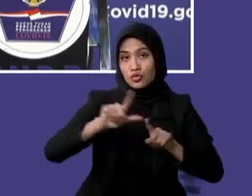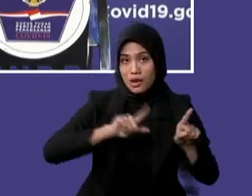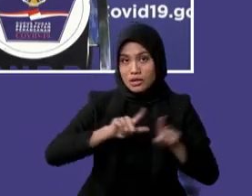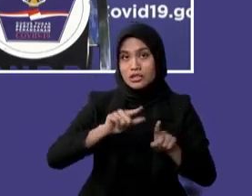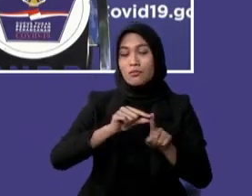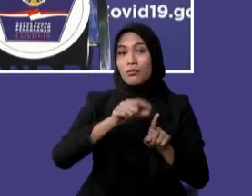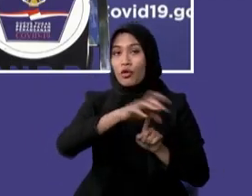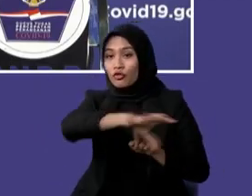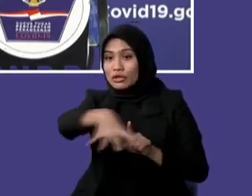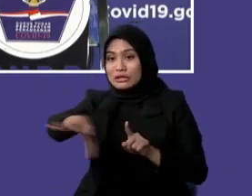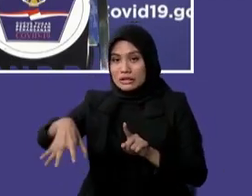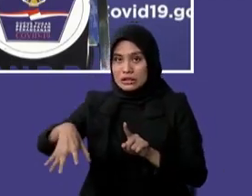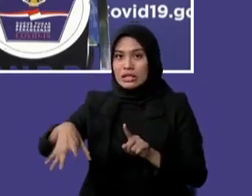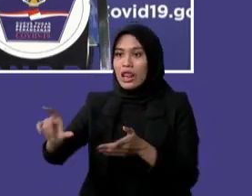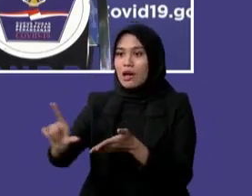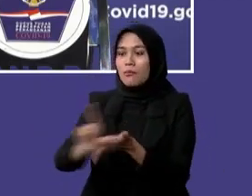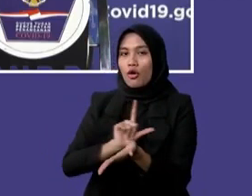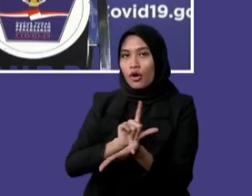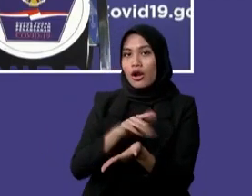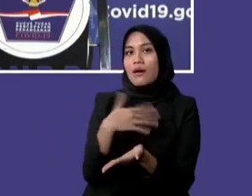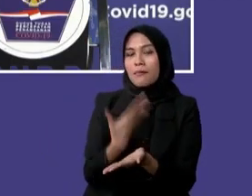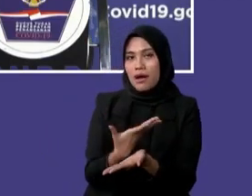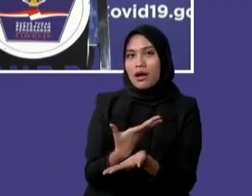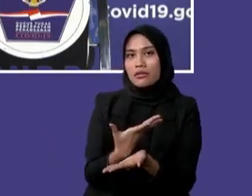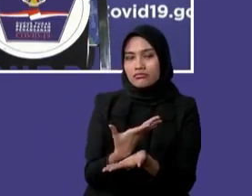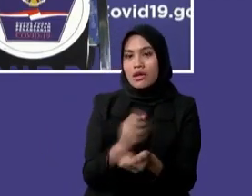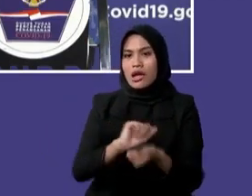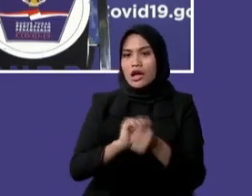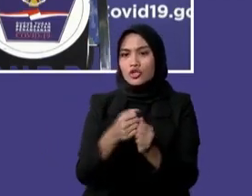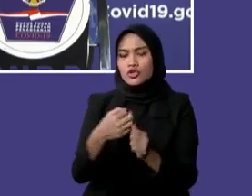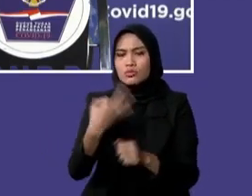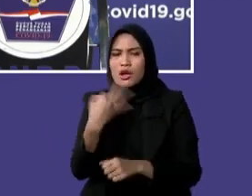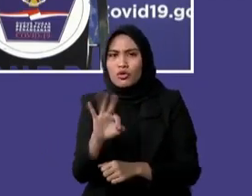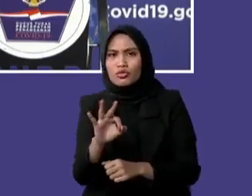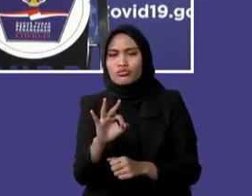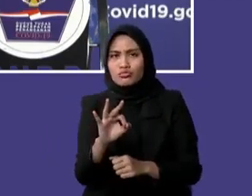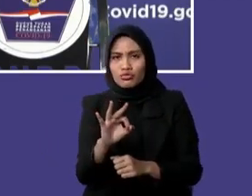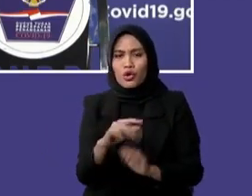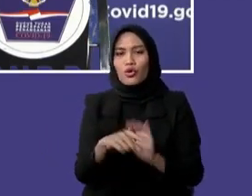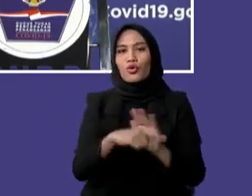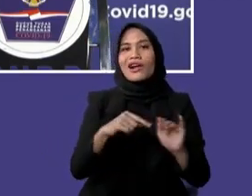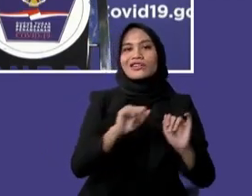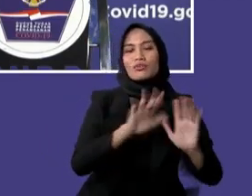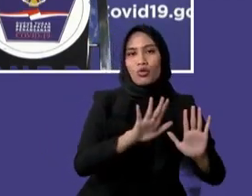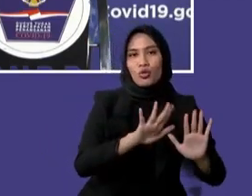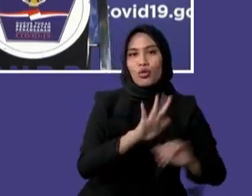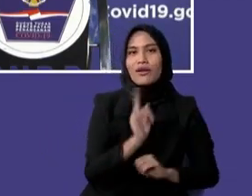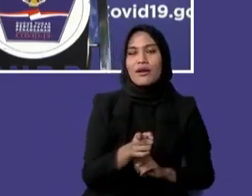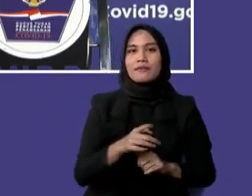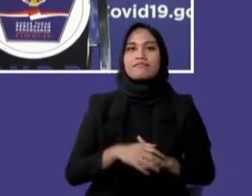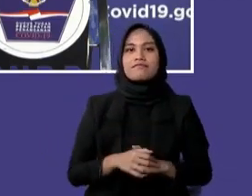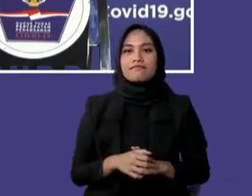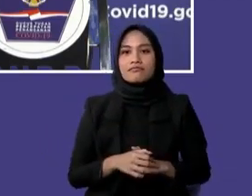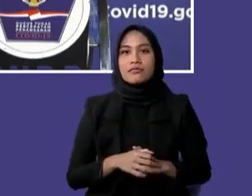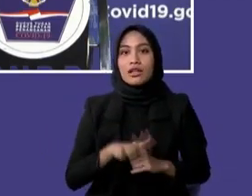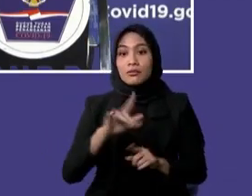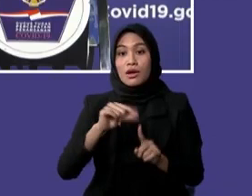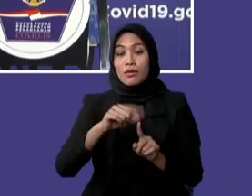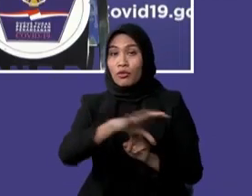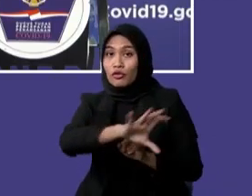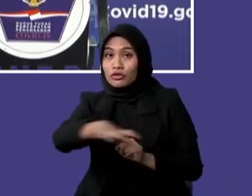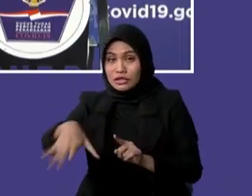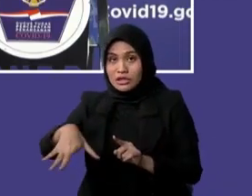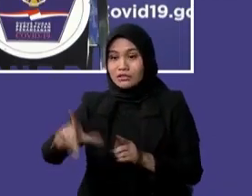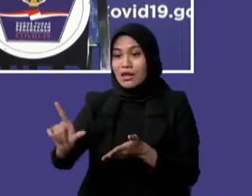provinsi yang hari ini melaporkan penambahan kasus di bawah 10 bahkan ada lima provinsi yang tidak